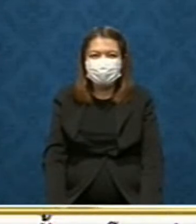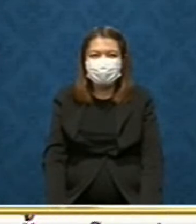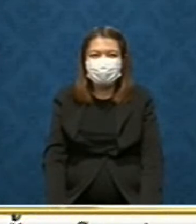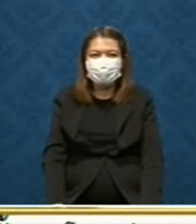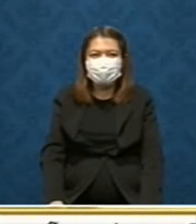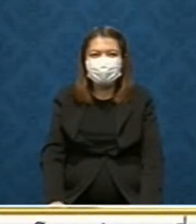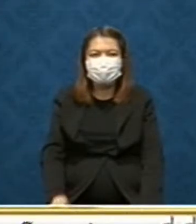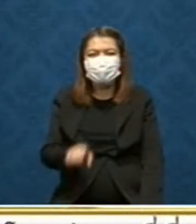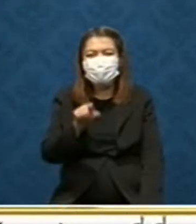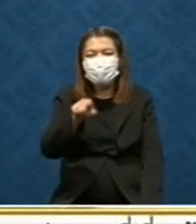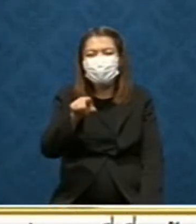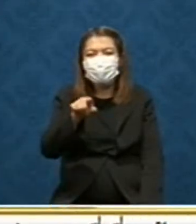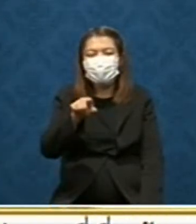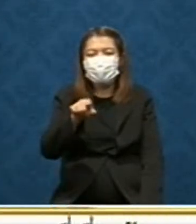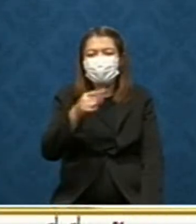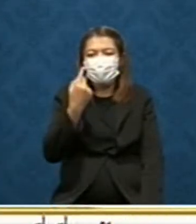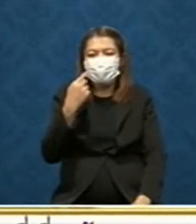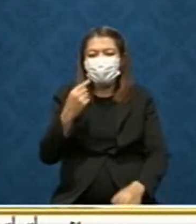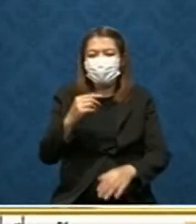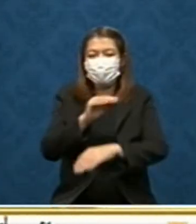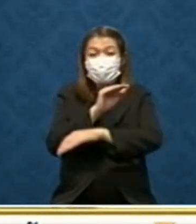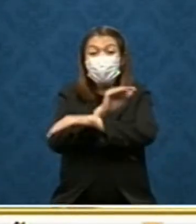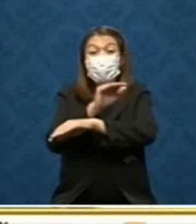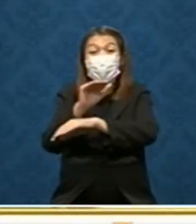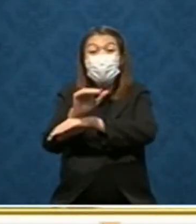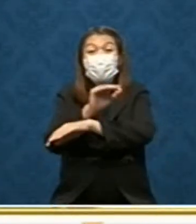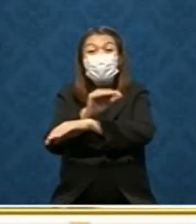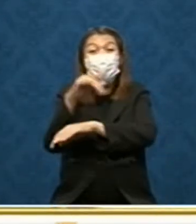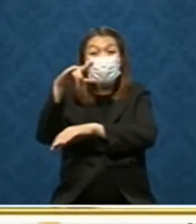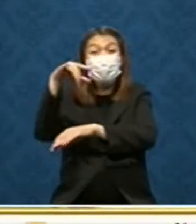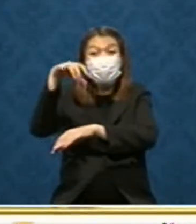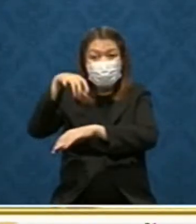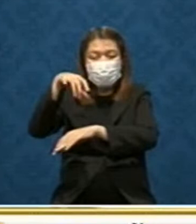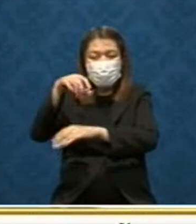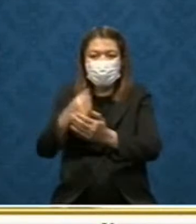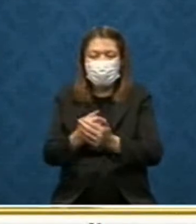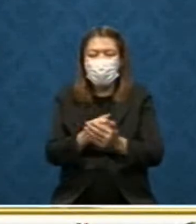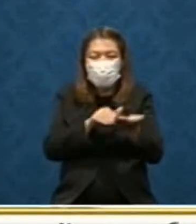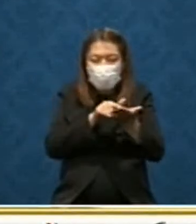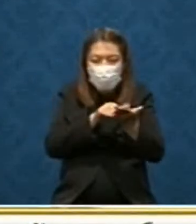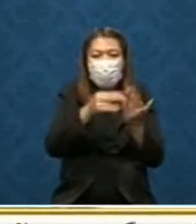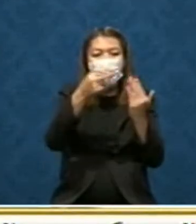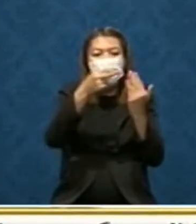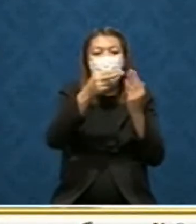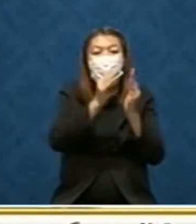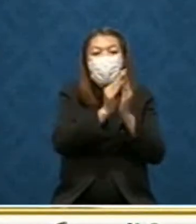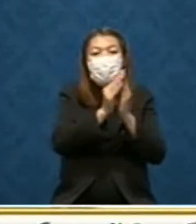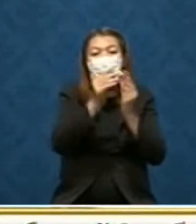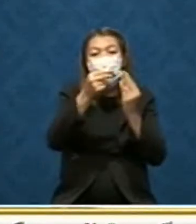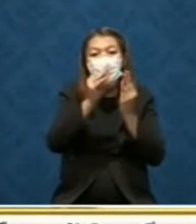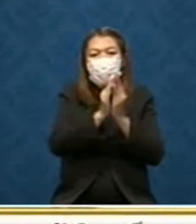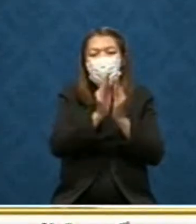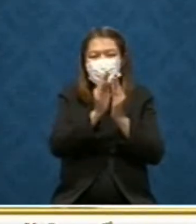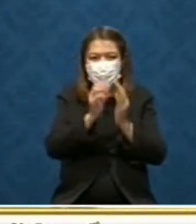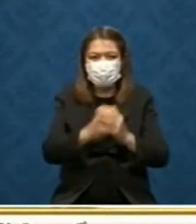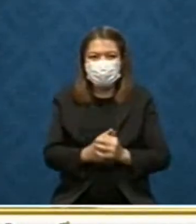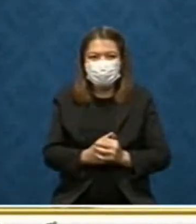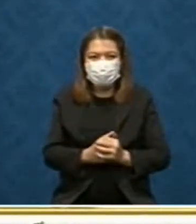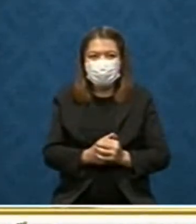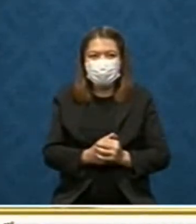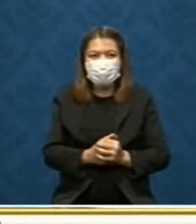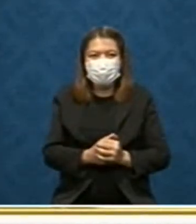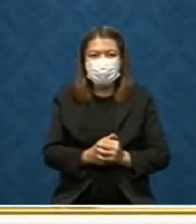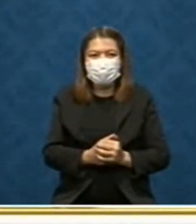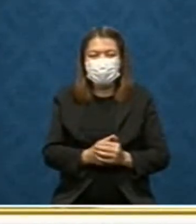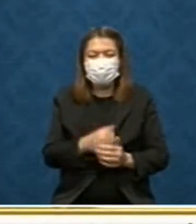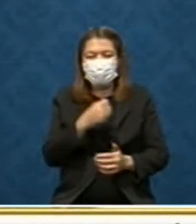เกิดเหตุการณ์ที่สวนภูมิน้บรรมพูประทานโษน้บรรมพูเลยถึง